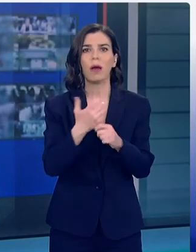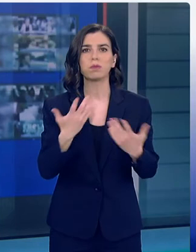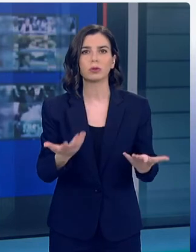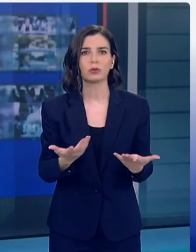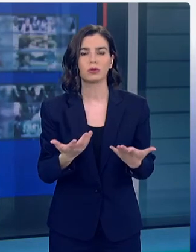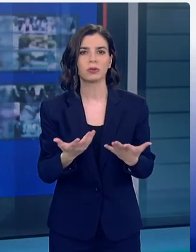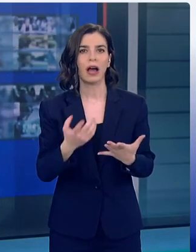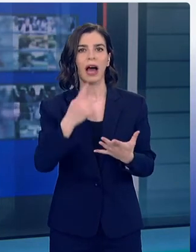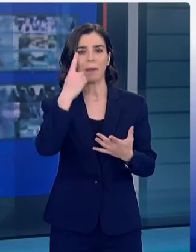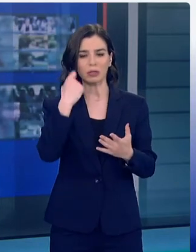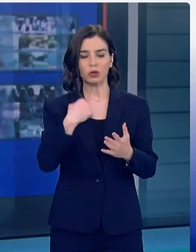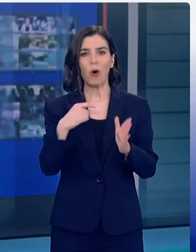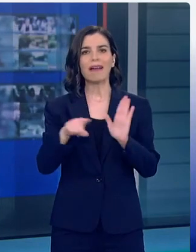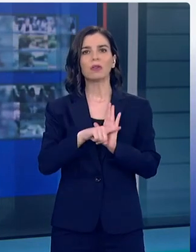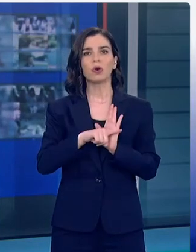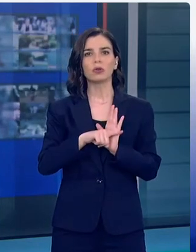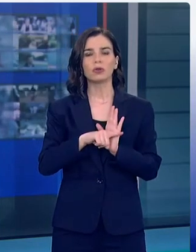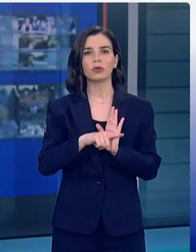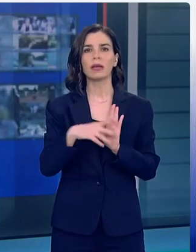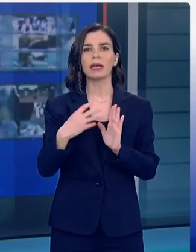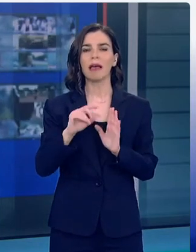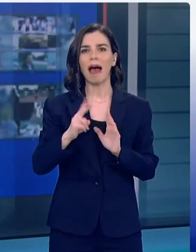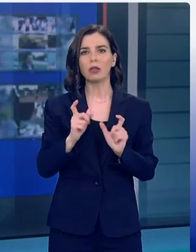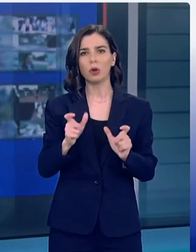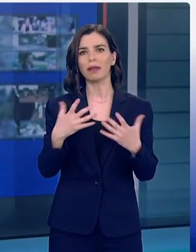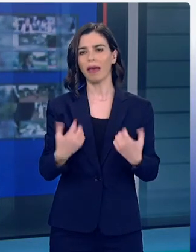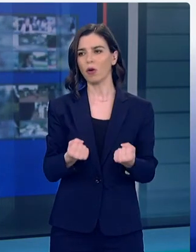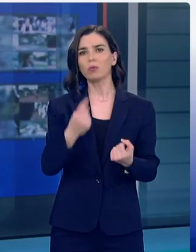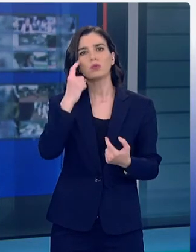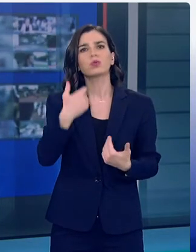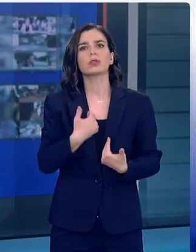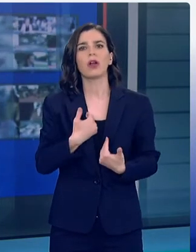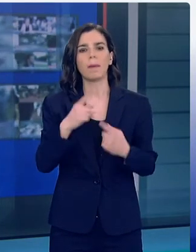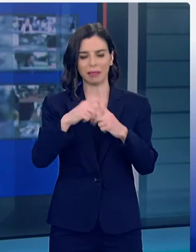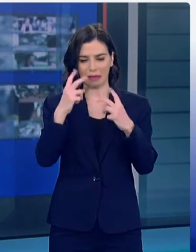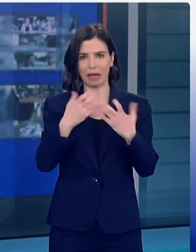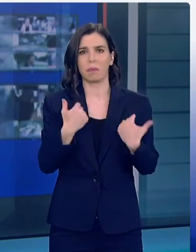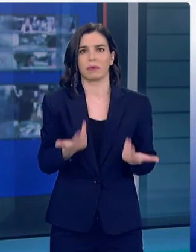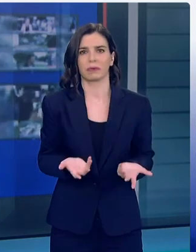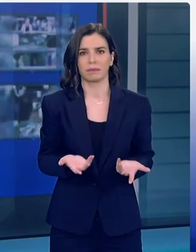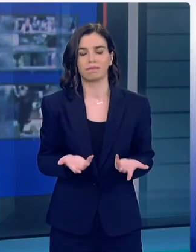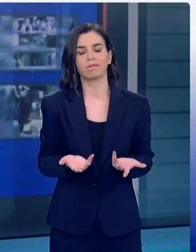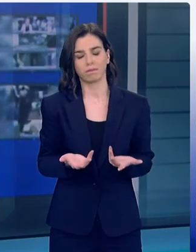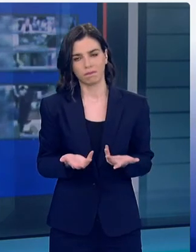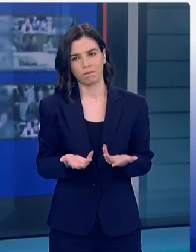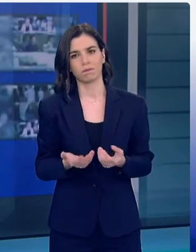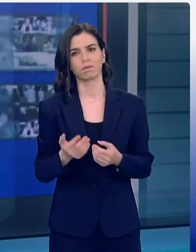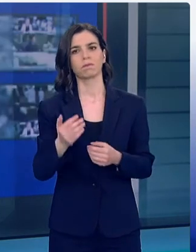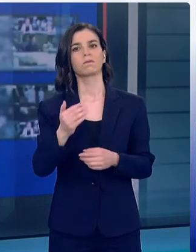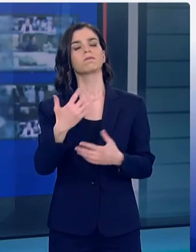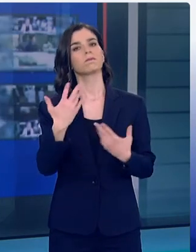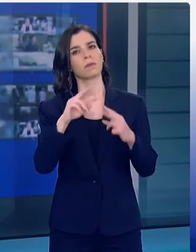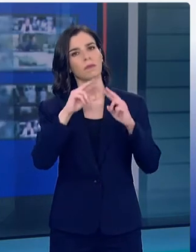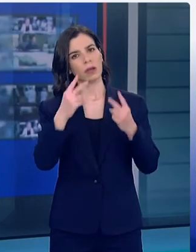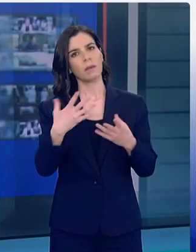δεν γνωρίζει ότι είναι αρνητικός στον ιό ή ότι έχει αντισώματα? Ναι, νομίζω είναι ένα συνδυασμός πολύ ωραίων